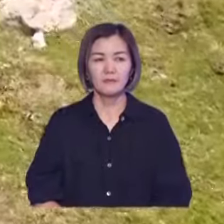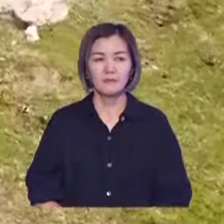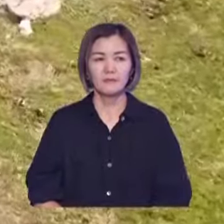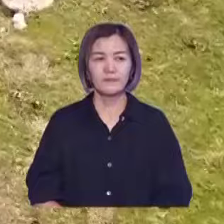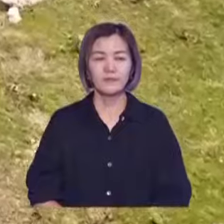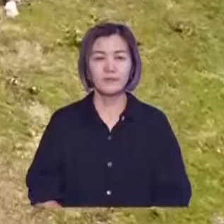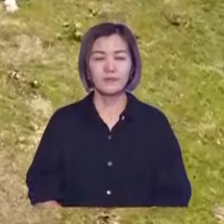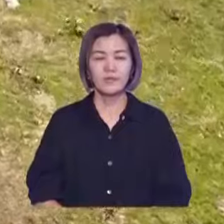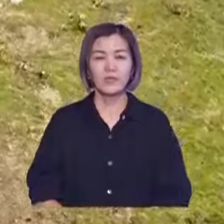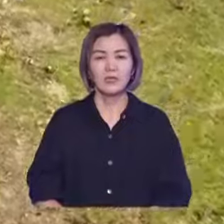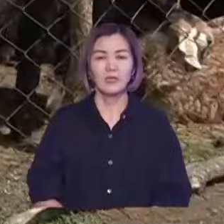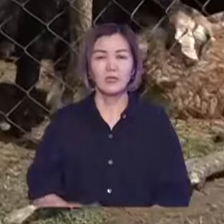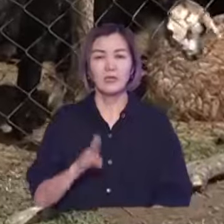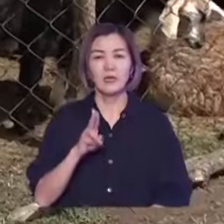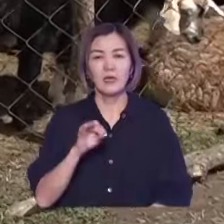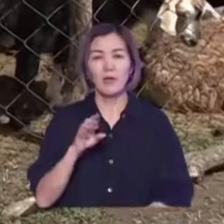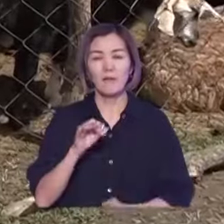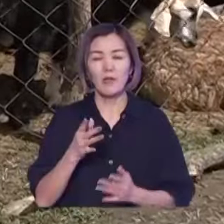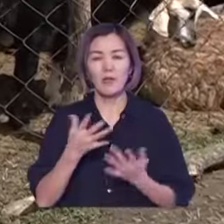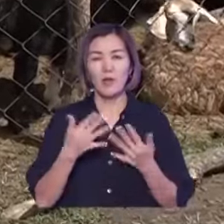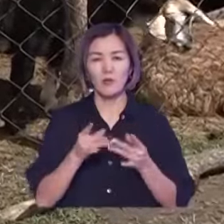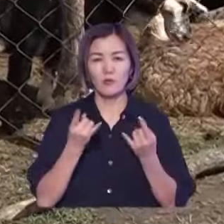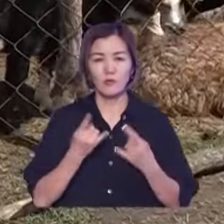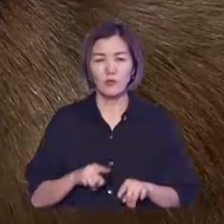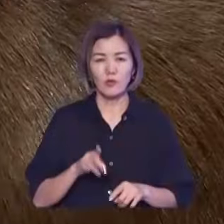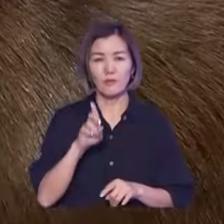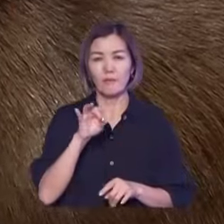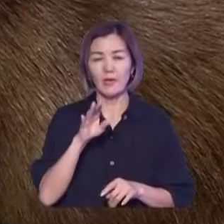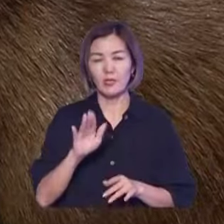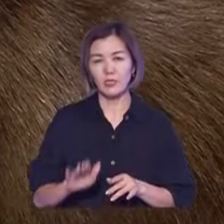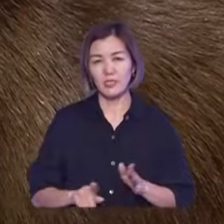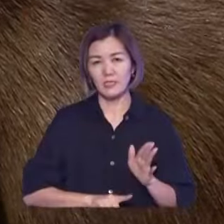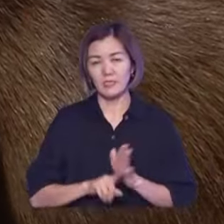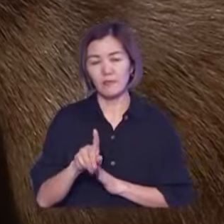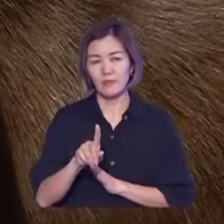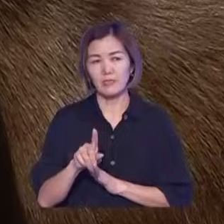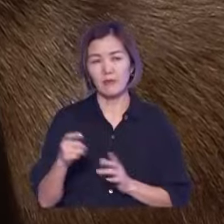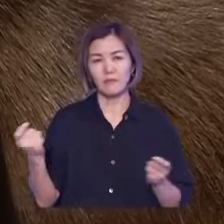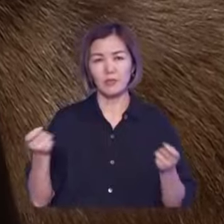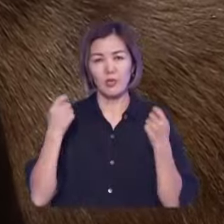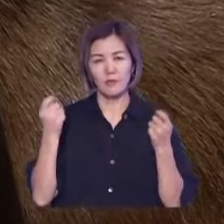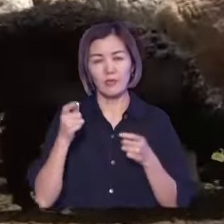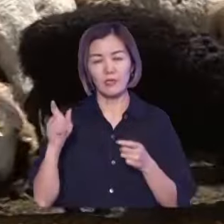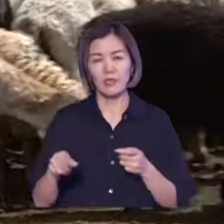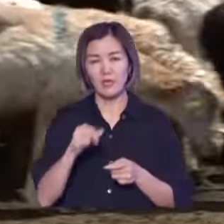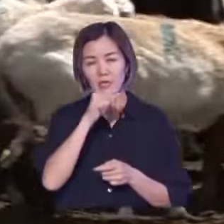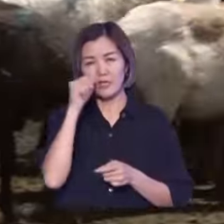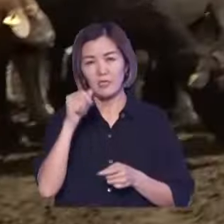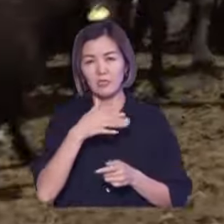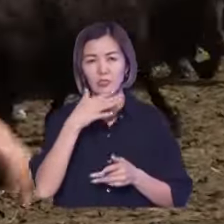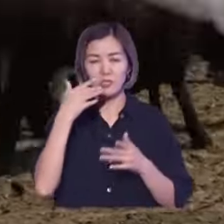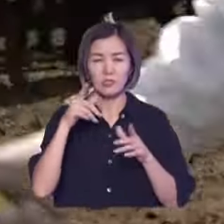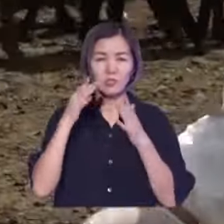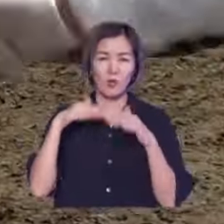Мал баққанға бітеді. Қапалы ауылының тумасы Бақыт Нұрдәулет жастайынан ата кәсіпті жалғап келеді. Қысын қыстауда, жазын